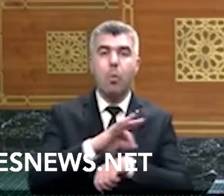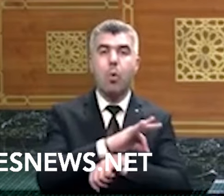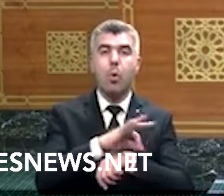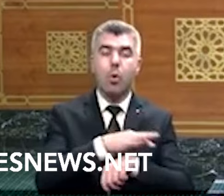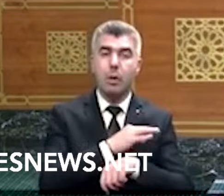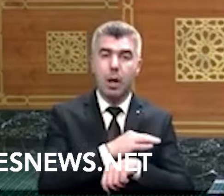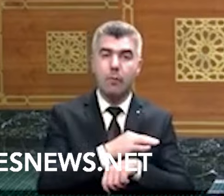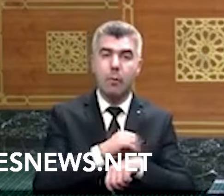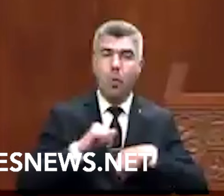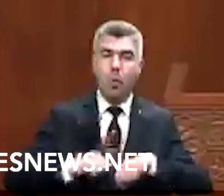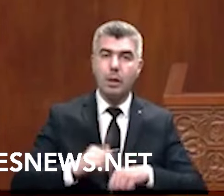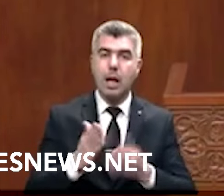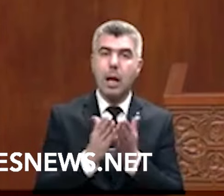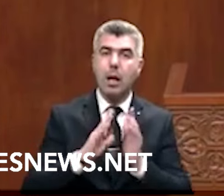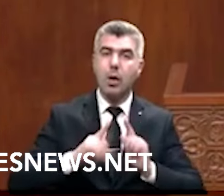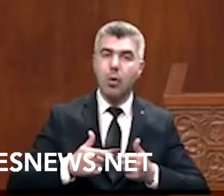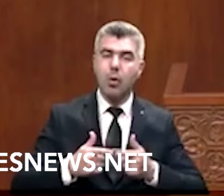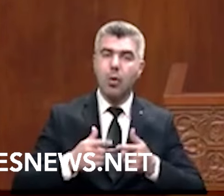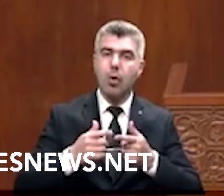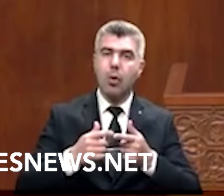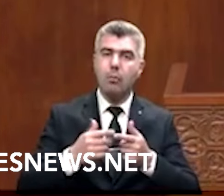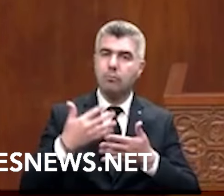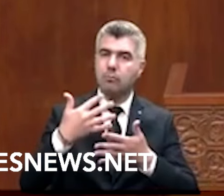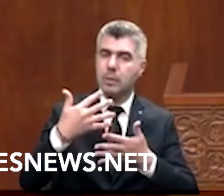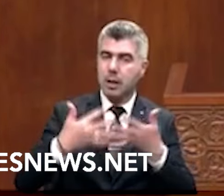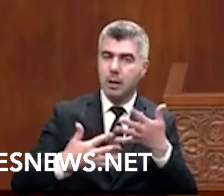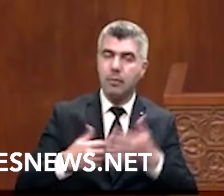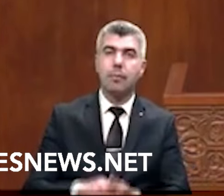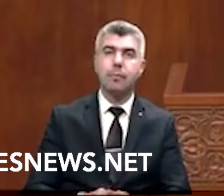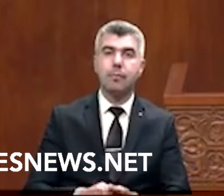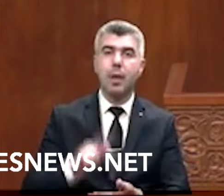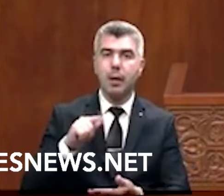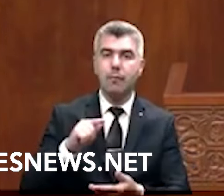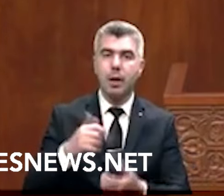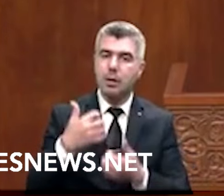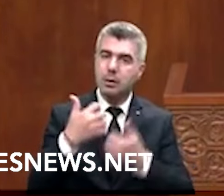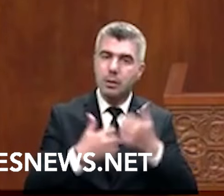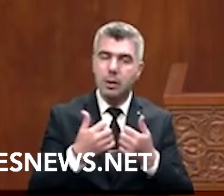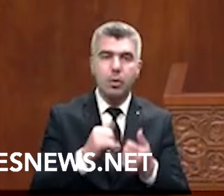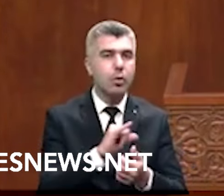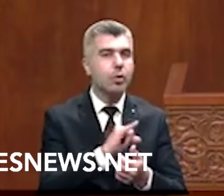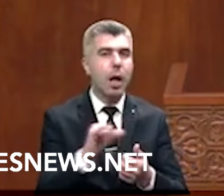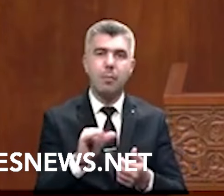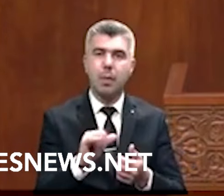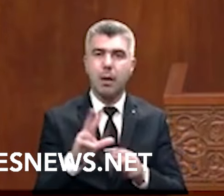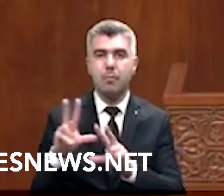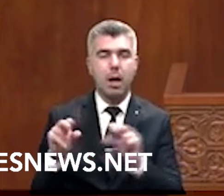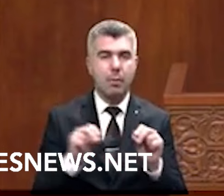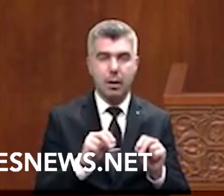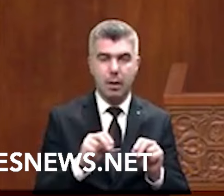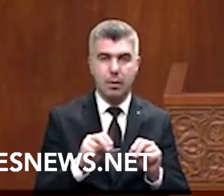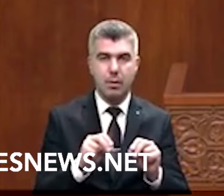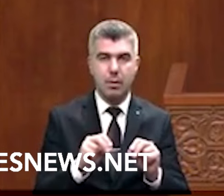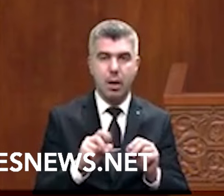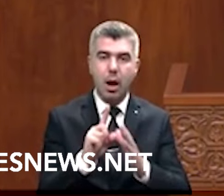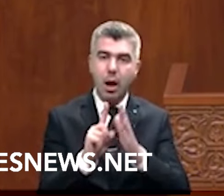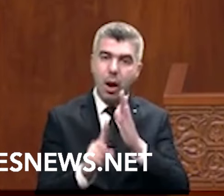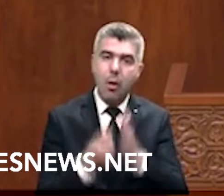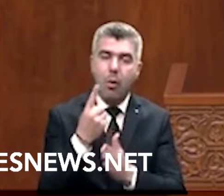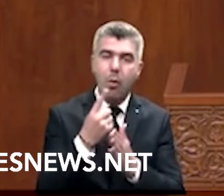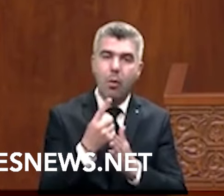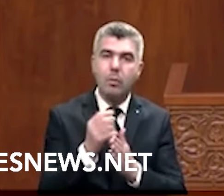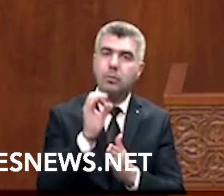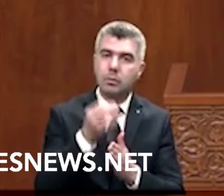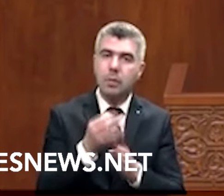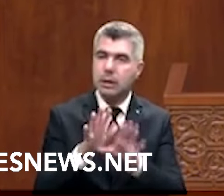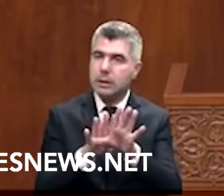الوطنيه وغيرهم انها بالفعل ديناميه غير مسبوقه انها بالفعل ديناميه غير مسبوقه تساهم في تنشيط